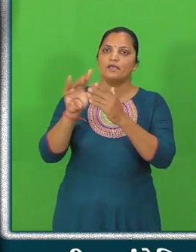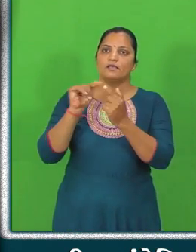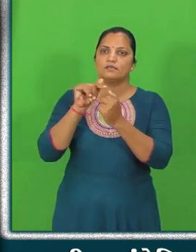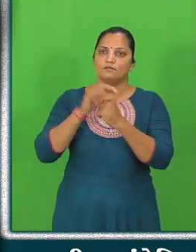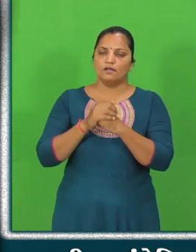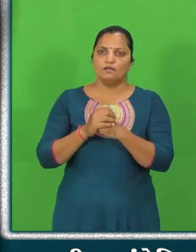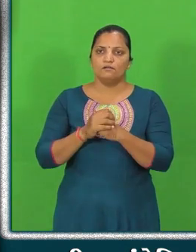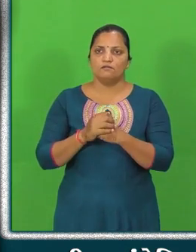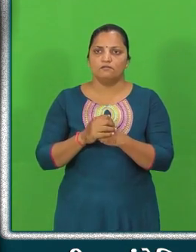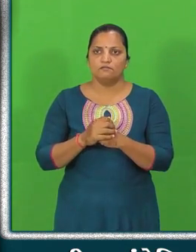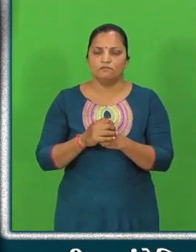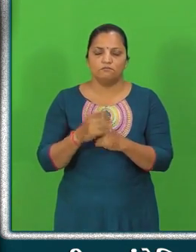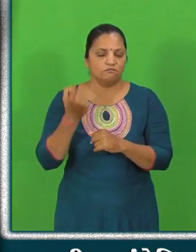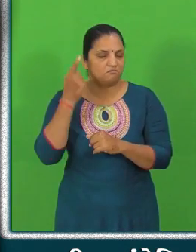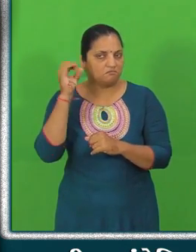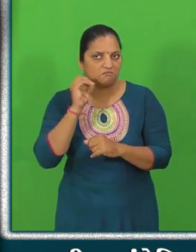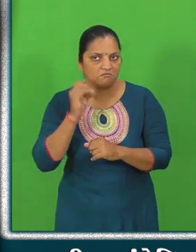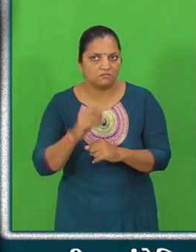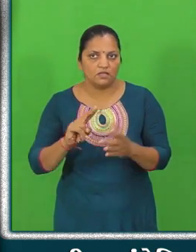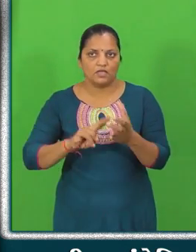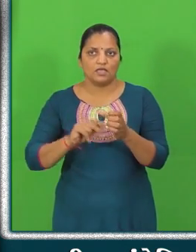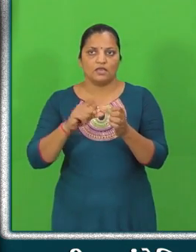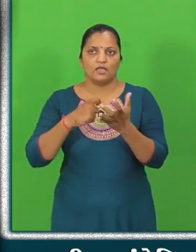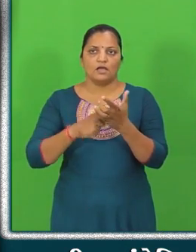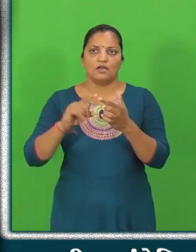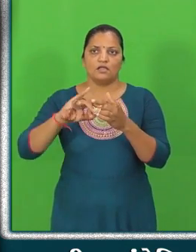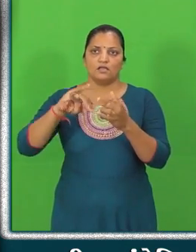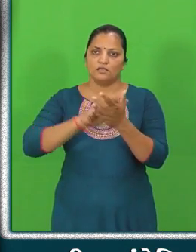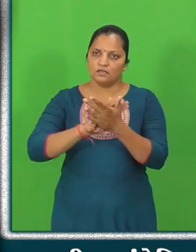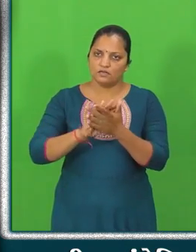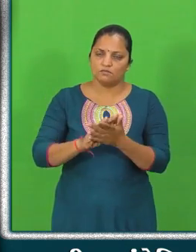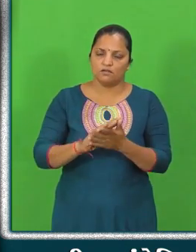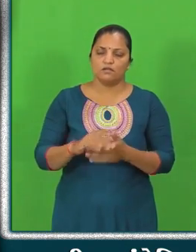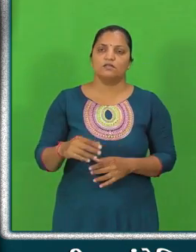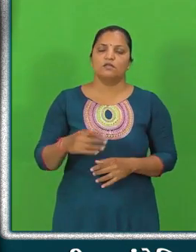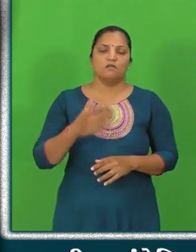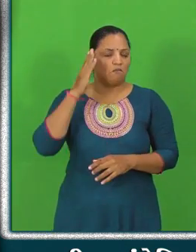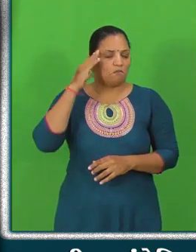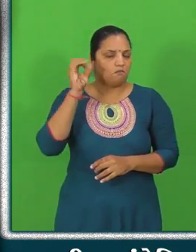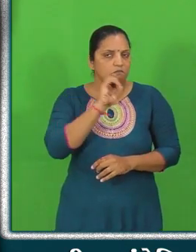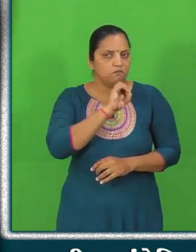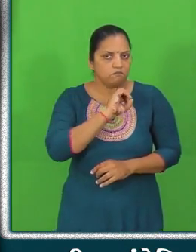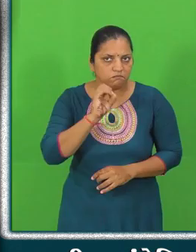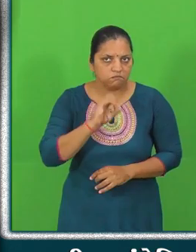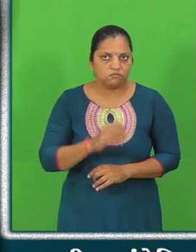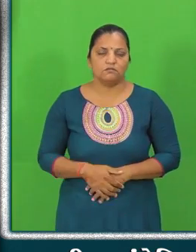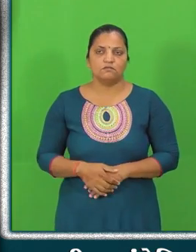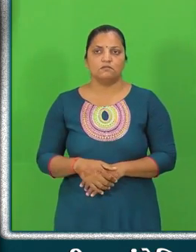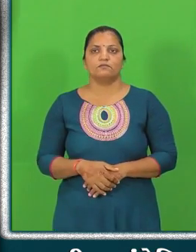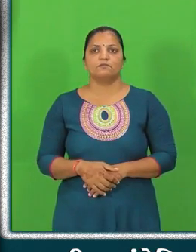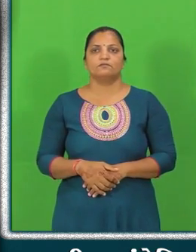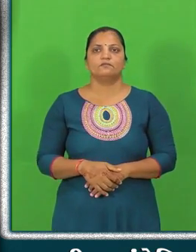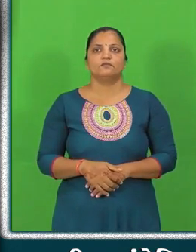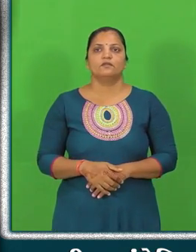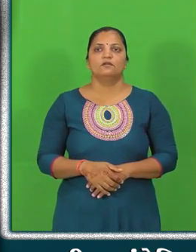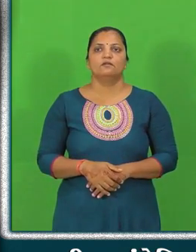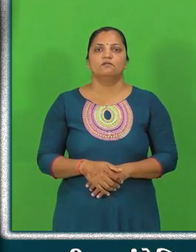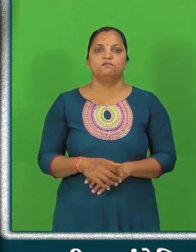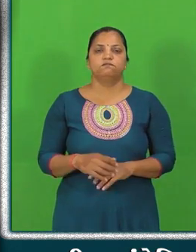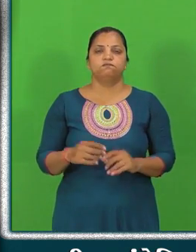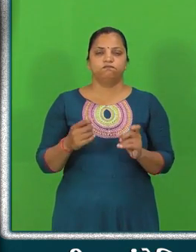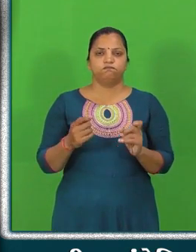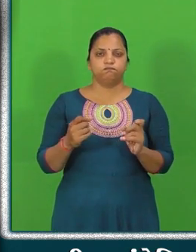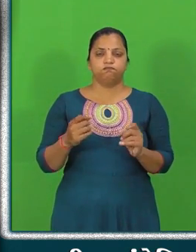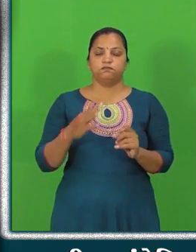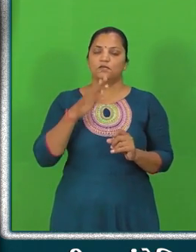એખાડા બિલ, તેમ કદાચ તમને સમજ નથી પડી, નરેશભાઈને પણ સમજ નથી પડી, તો નથી પડી એ લખો તો અમને વધારે ખબર પડે. વાસ્તવિક અને